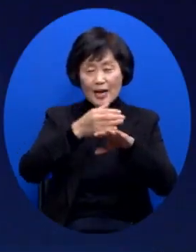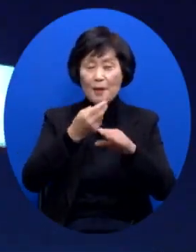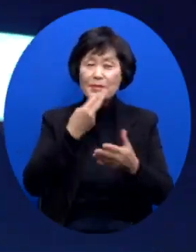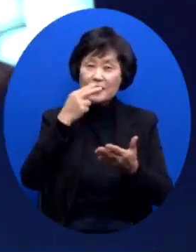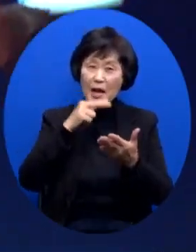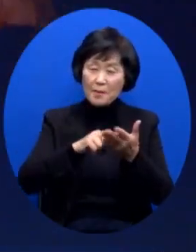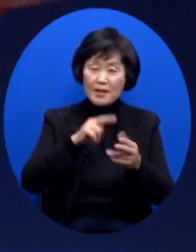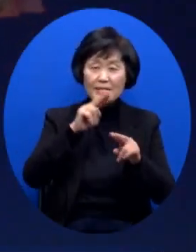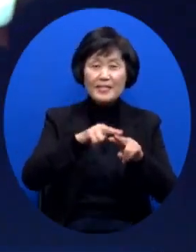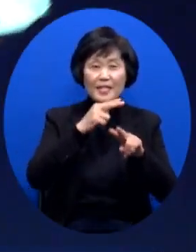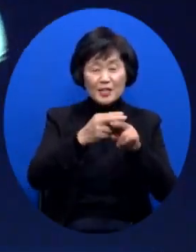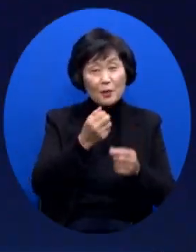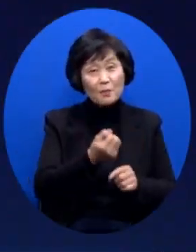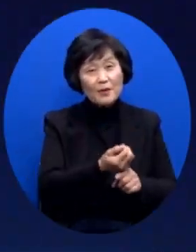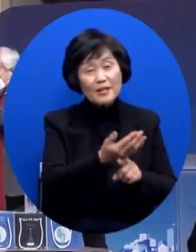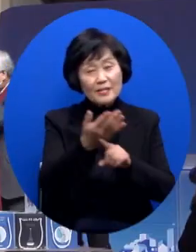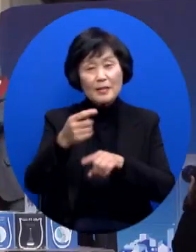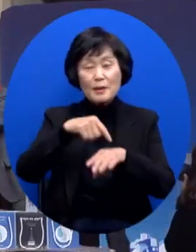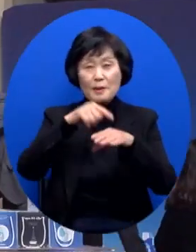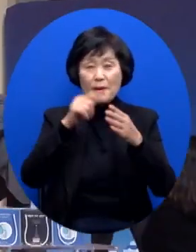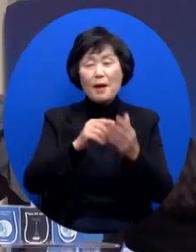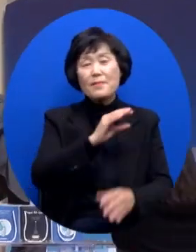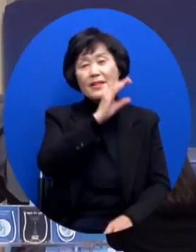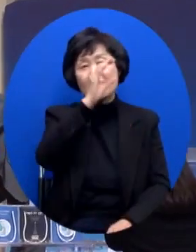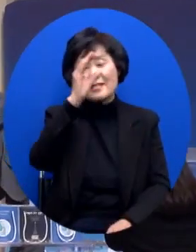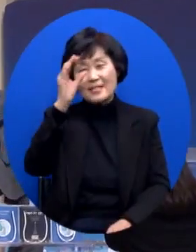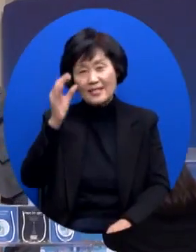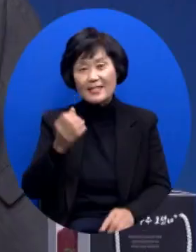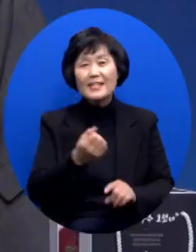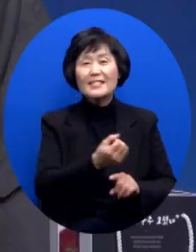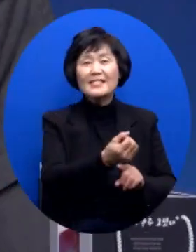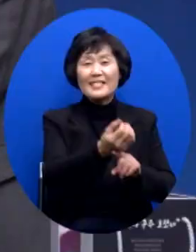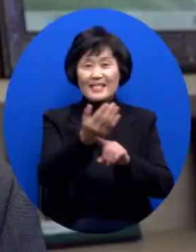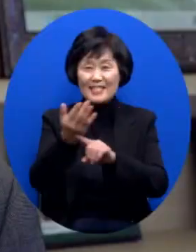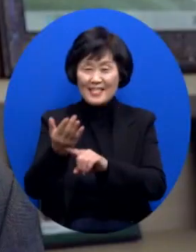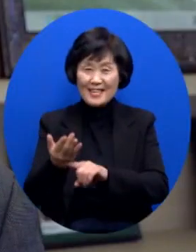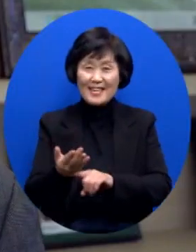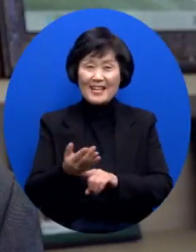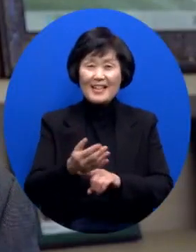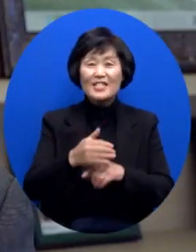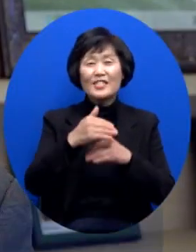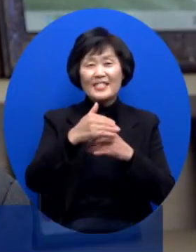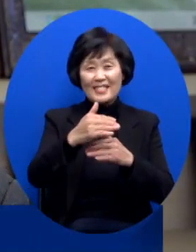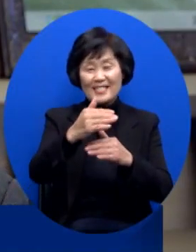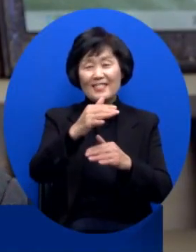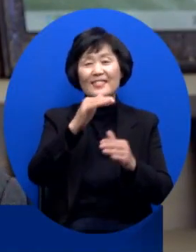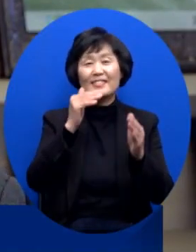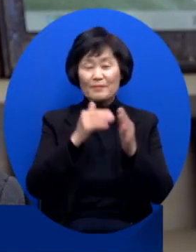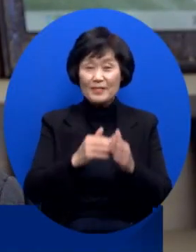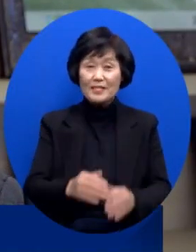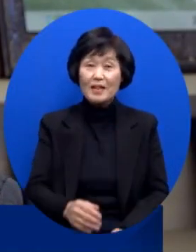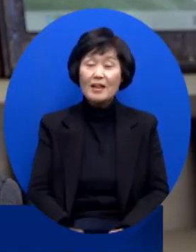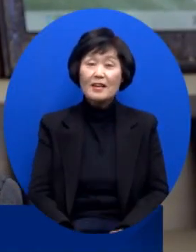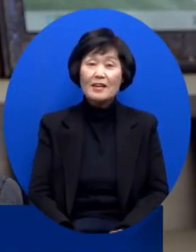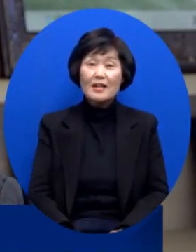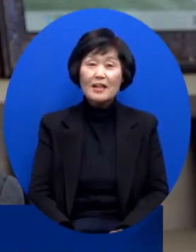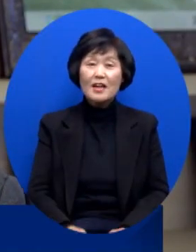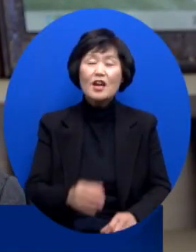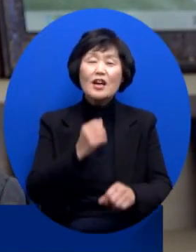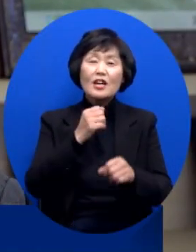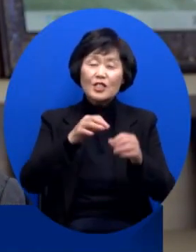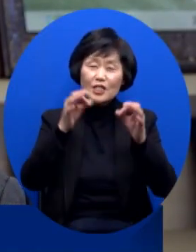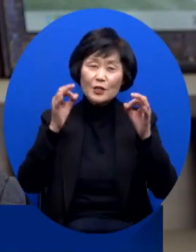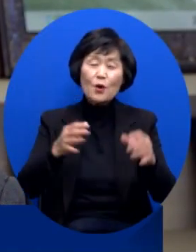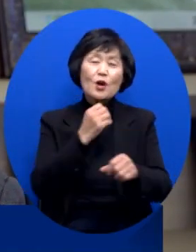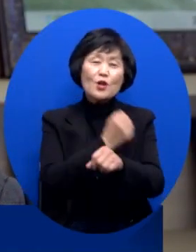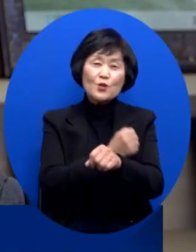선물을 전하는 마음의 성탄트리 전달식을 진행했습니다. 그들의 그 노고를 위로하고